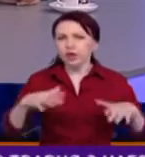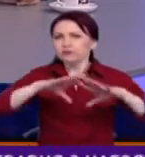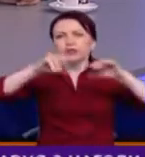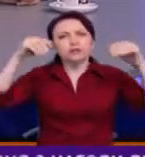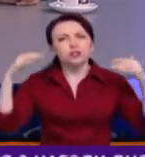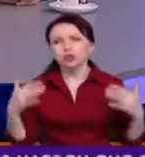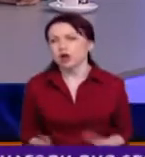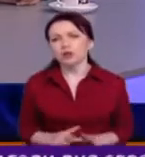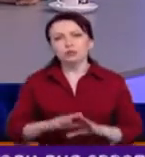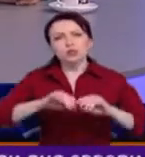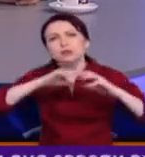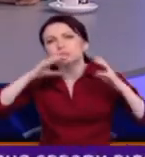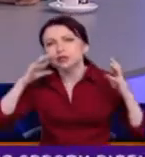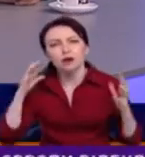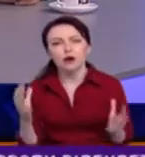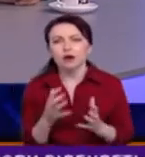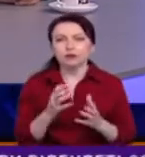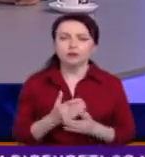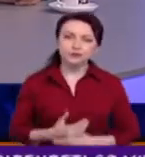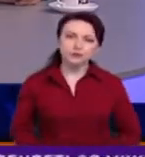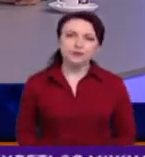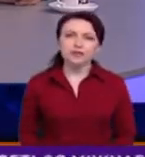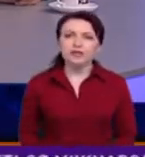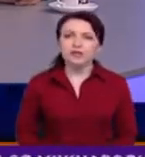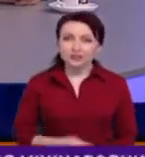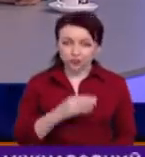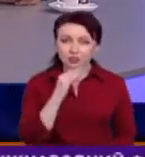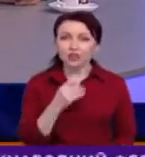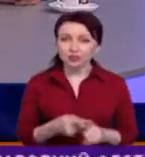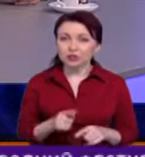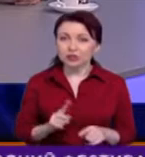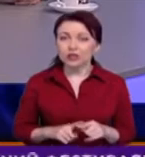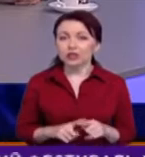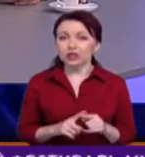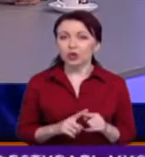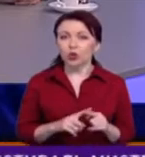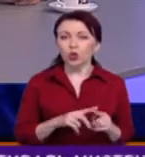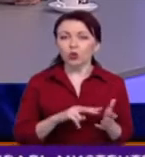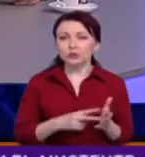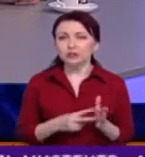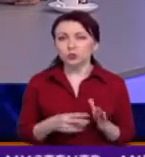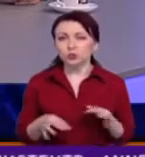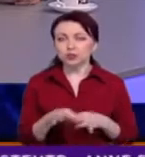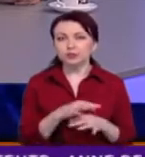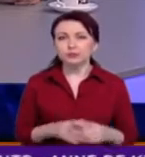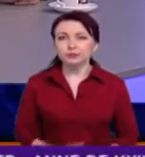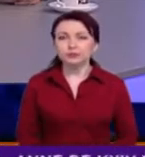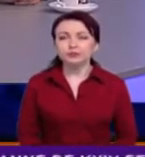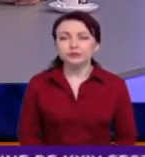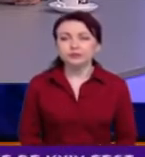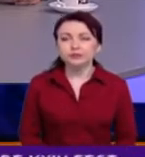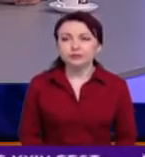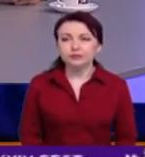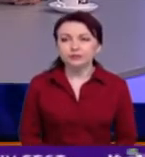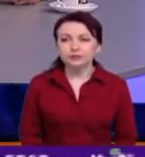треба зберігати і так далі. Чи достатньо тієї конструкції, яка існує на сьогоднішній день? Про яку